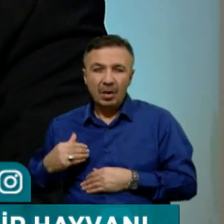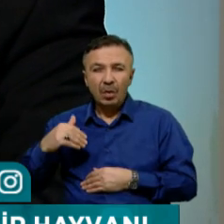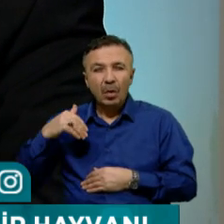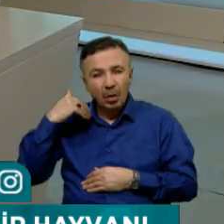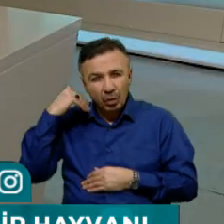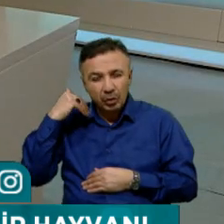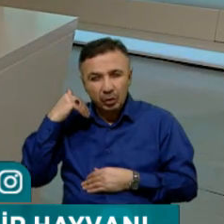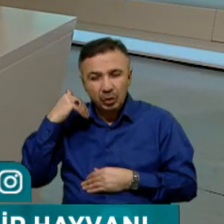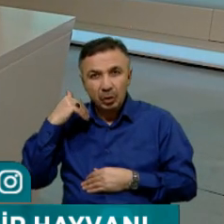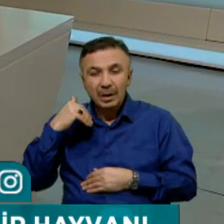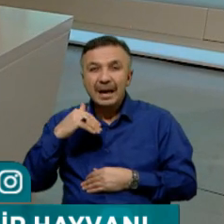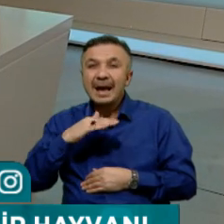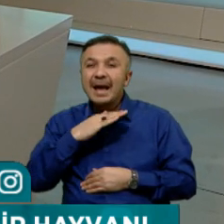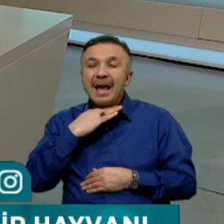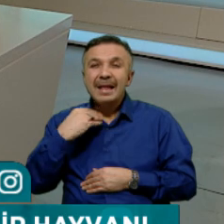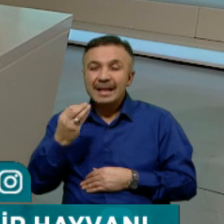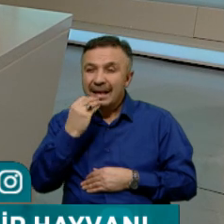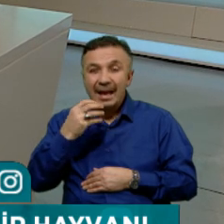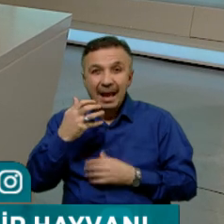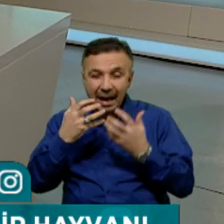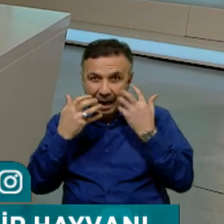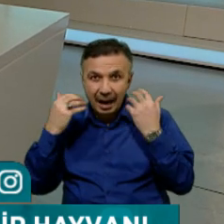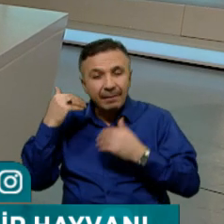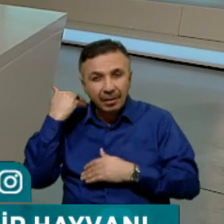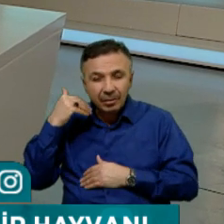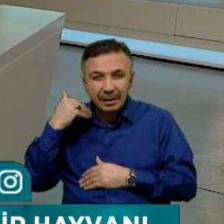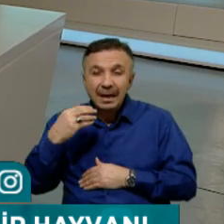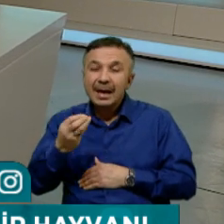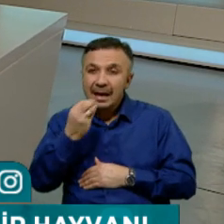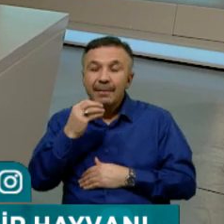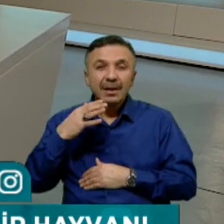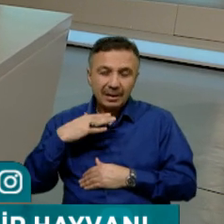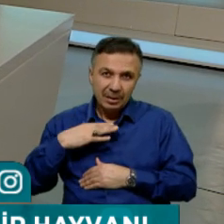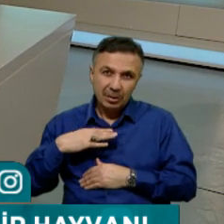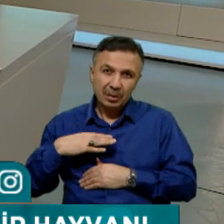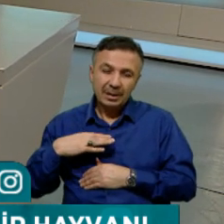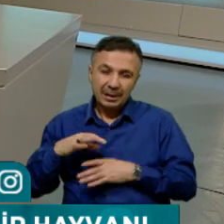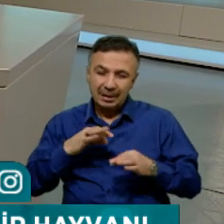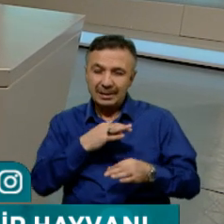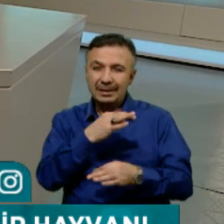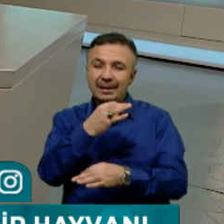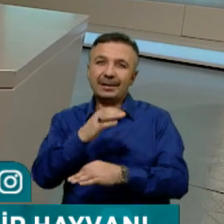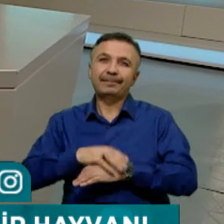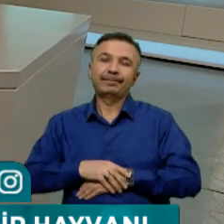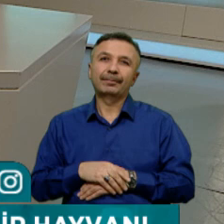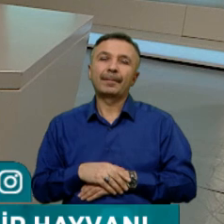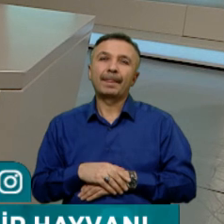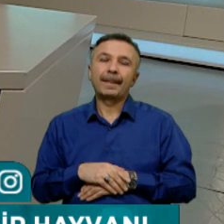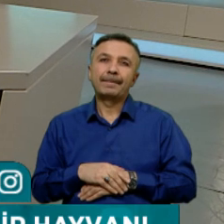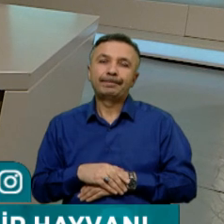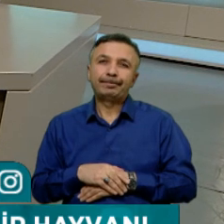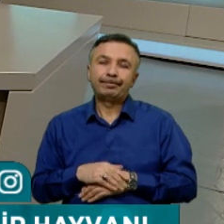oyunu o Eti yenen hayvanı yemek istiyorsa insanlar kesmek istiyorsa